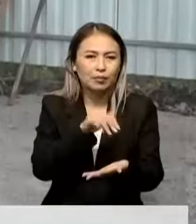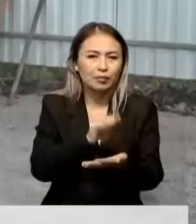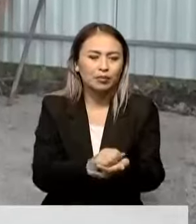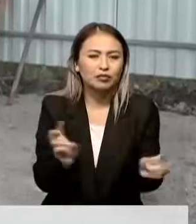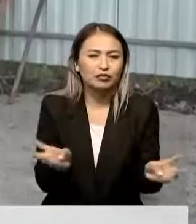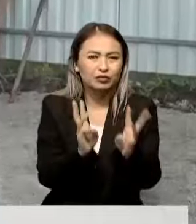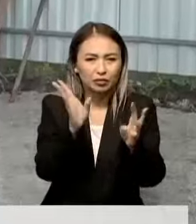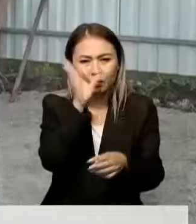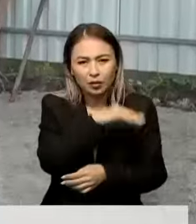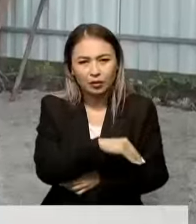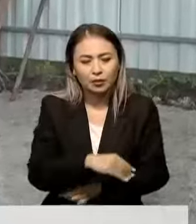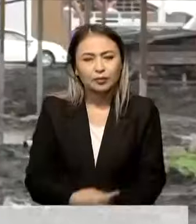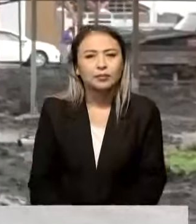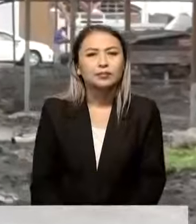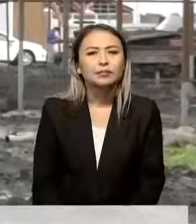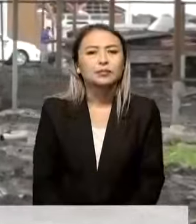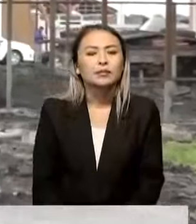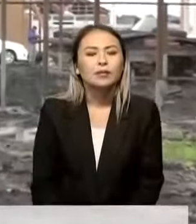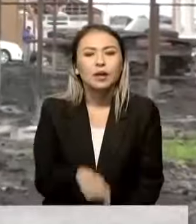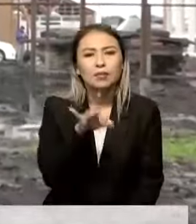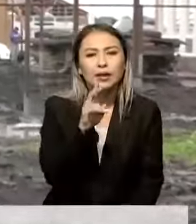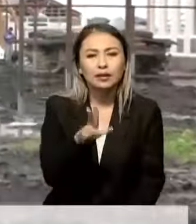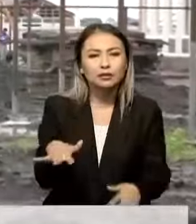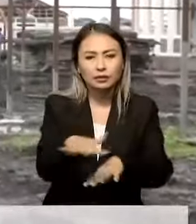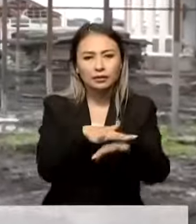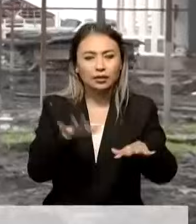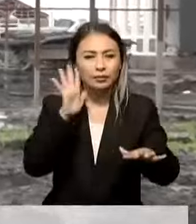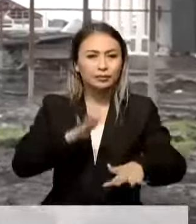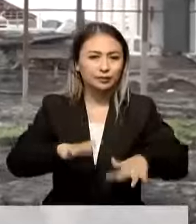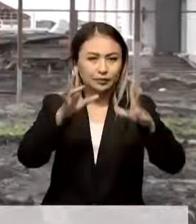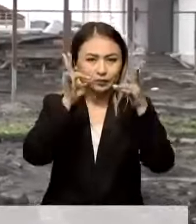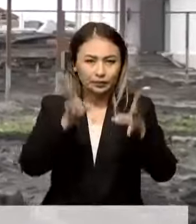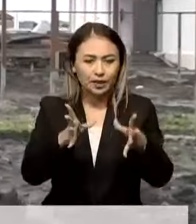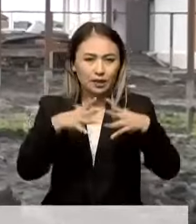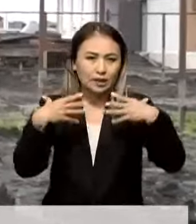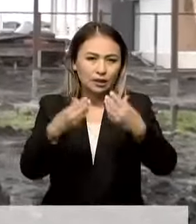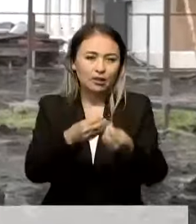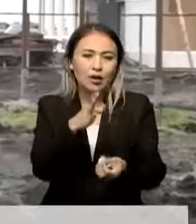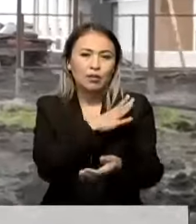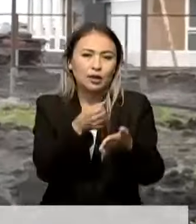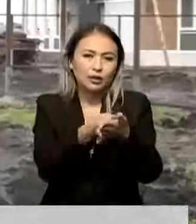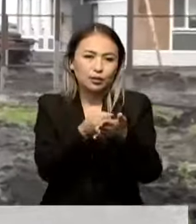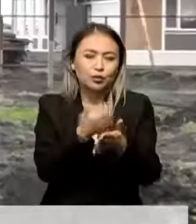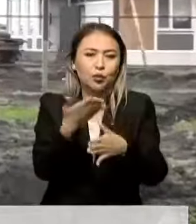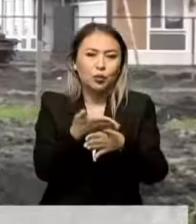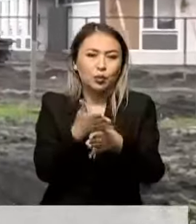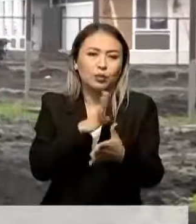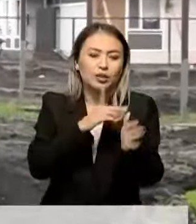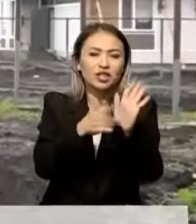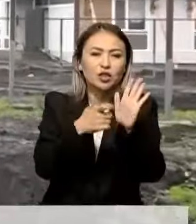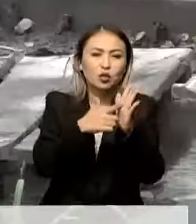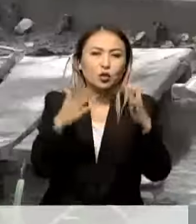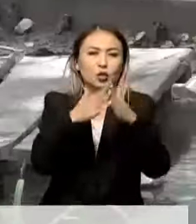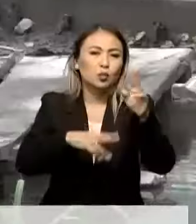күйіп кетуі мүмкін. Бірлік шағын ауданында тасқыннан зардап шеккен отбасыларға демеушілердің көмегімен 700